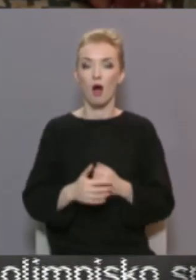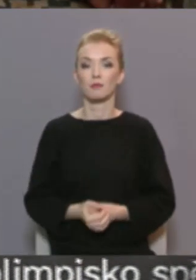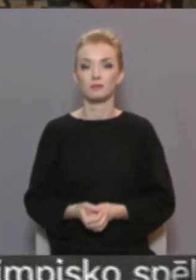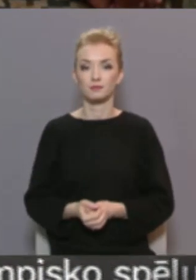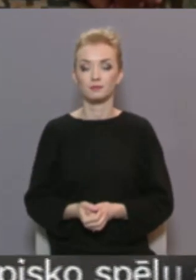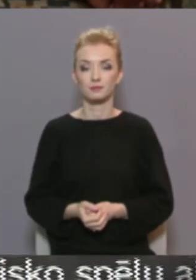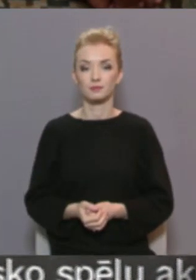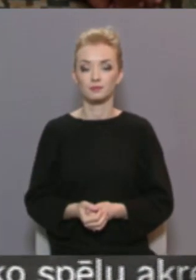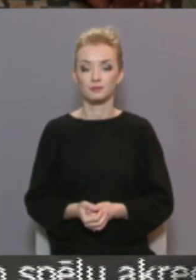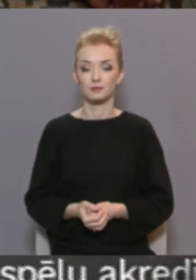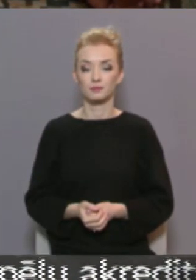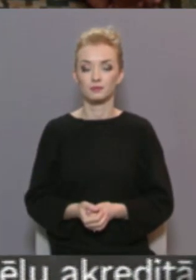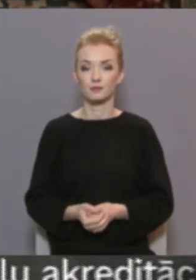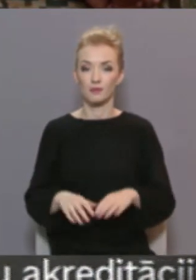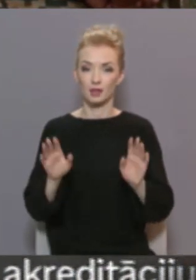Stalti Latviju